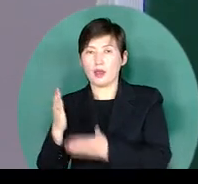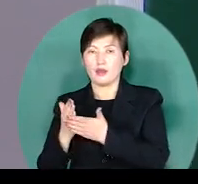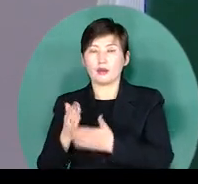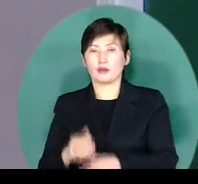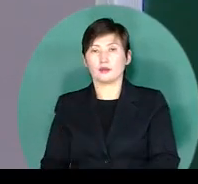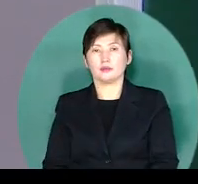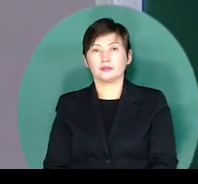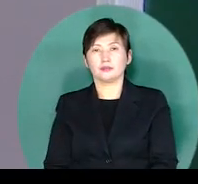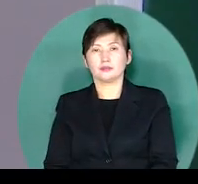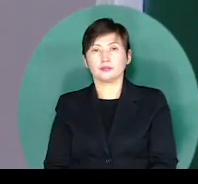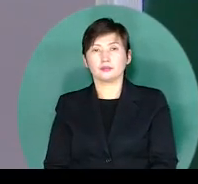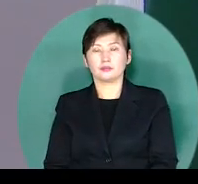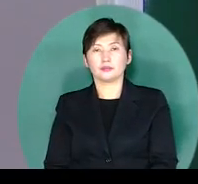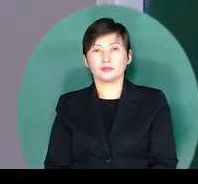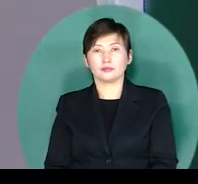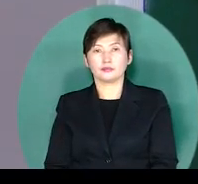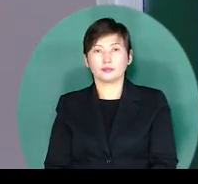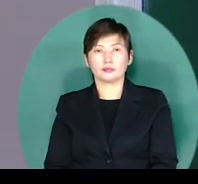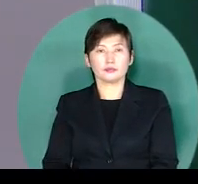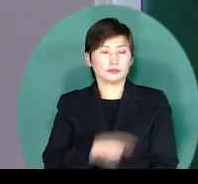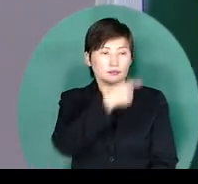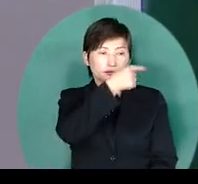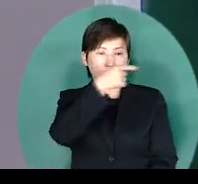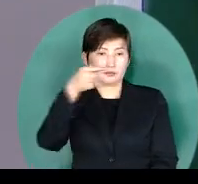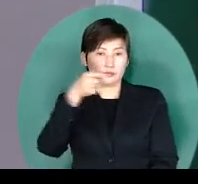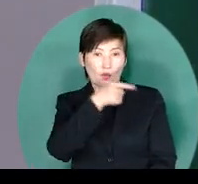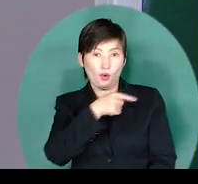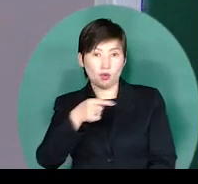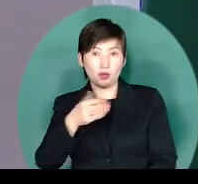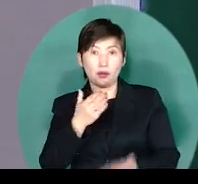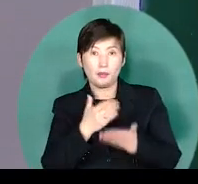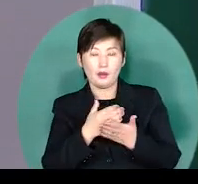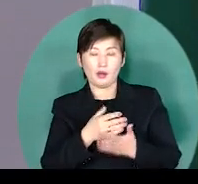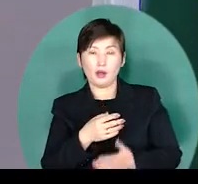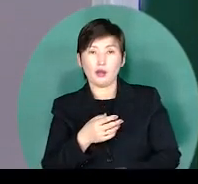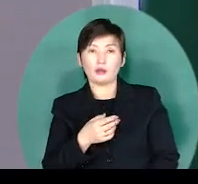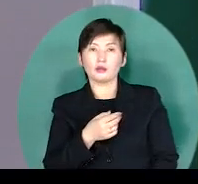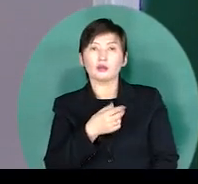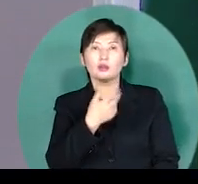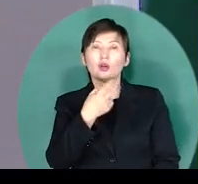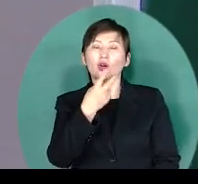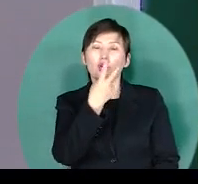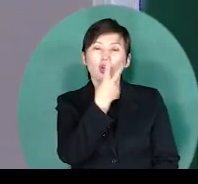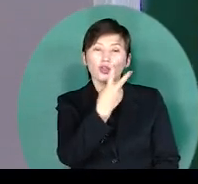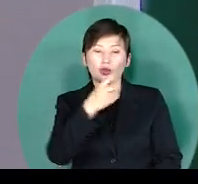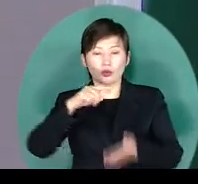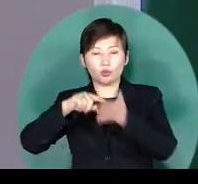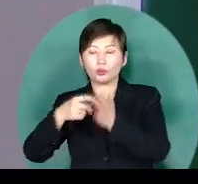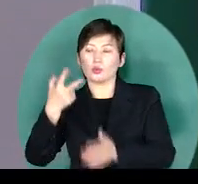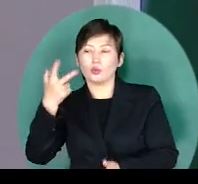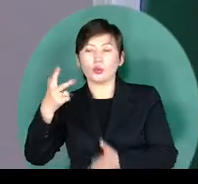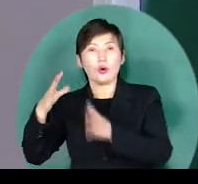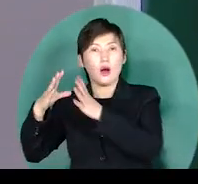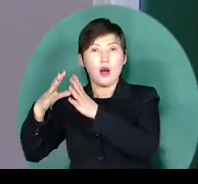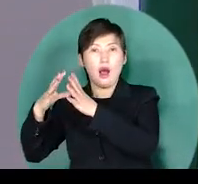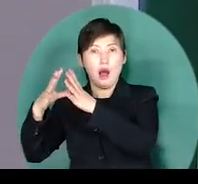байна, тийм ээ? За, түүний 2 игнэнд байгаа учраас 2-ыг үржидэг нь 30. Нэг осонда 2-ыг 3.10-аар үржилж